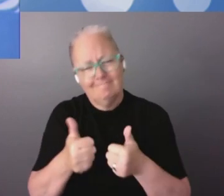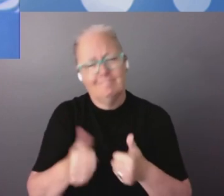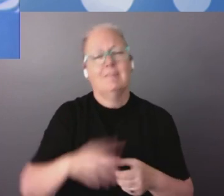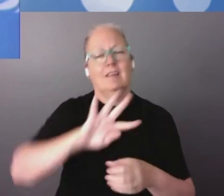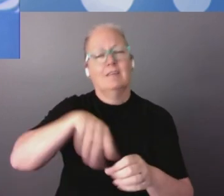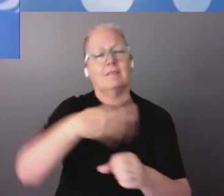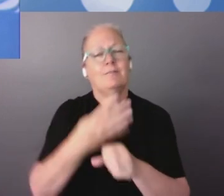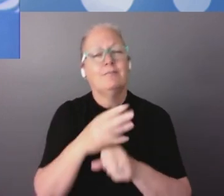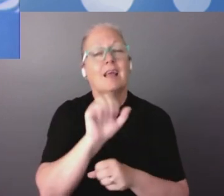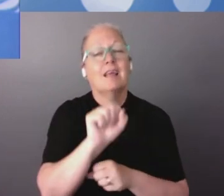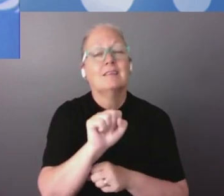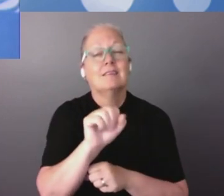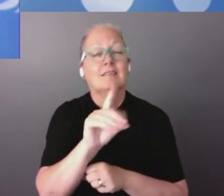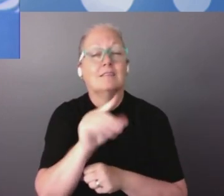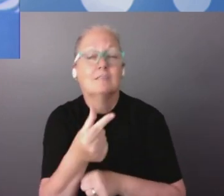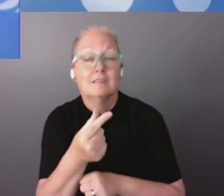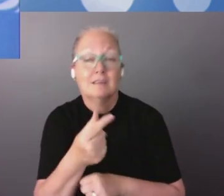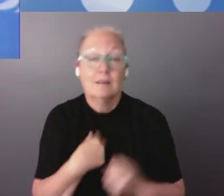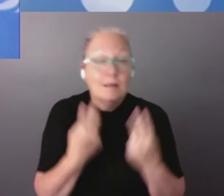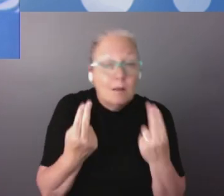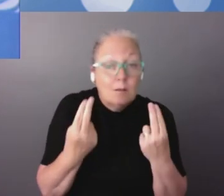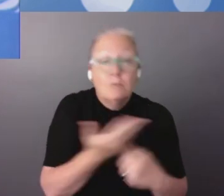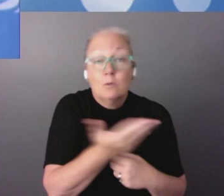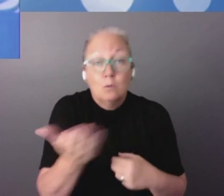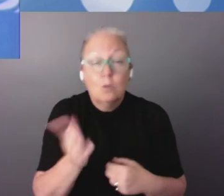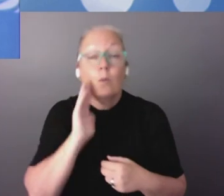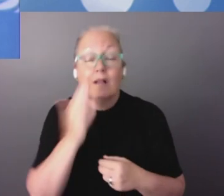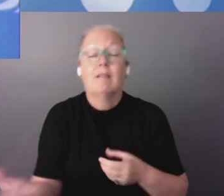саммита в этом году, а также мы ждем выводы,